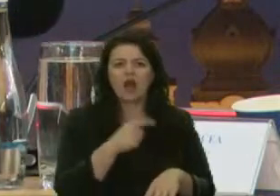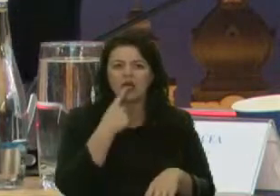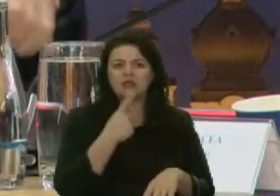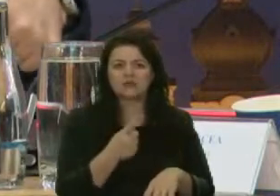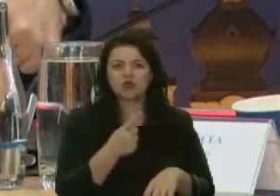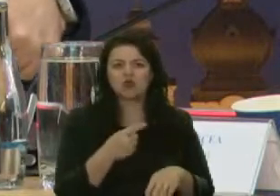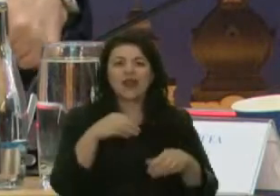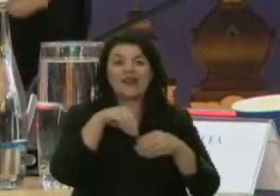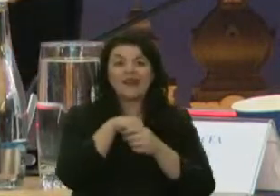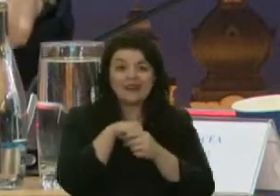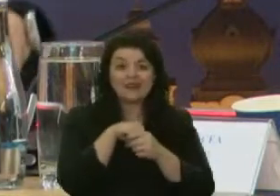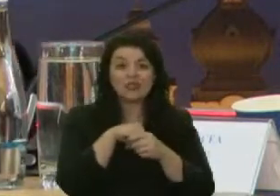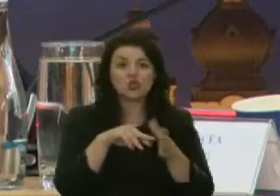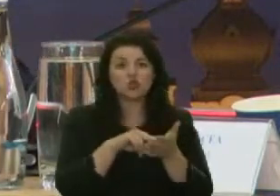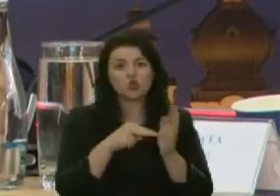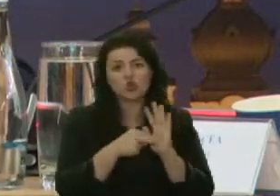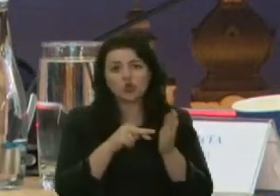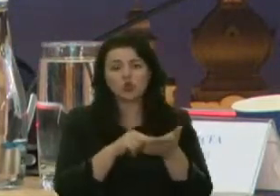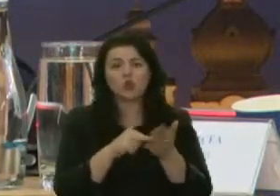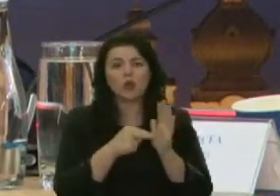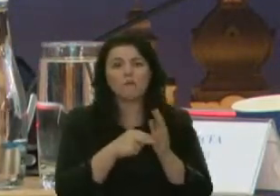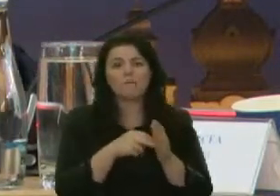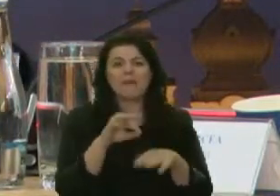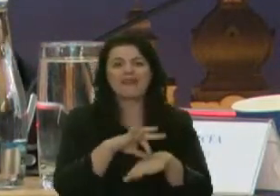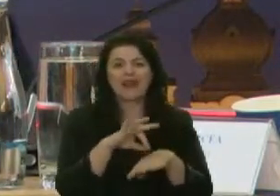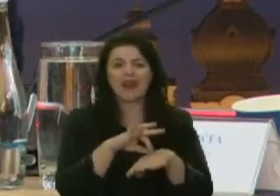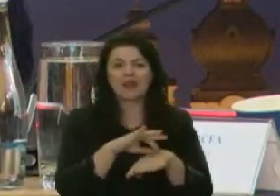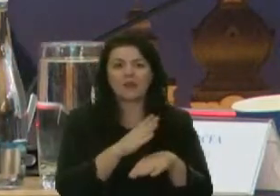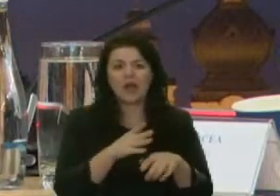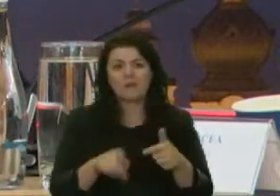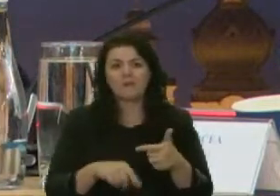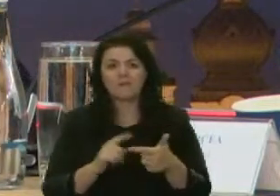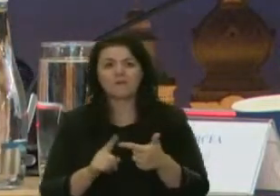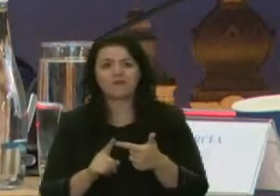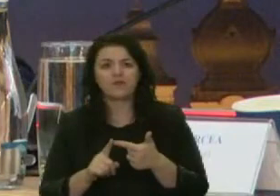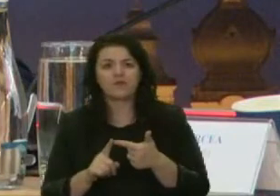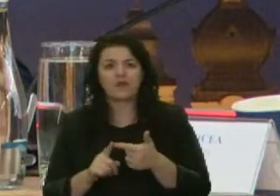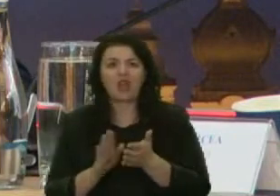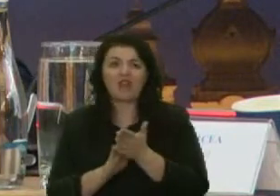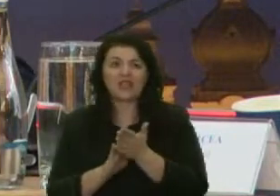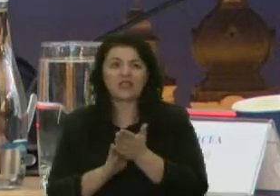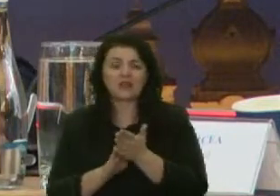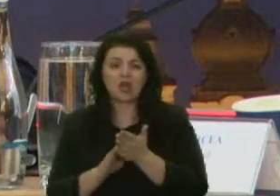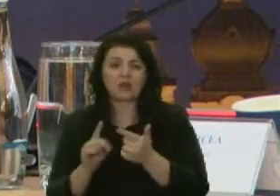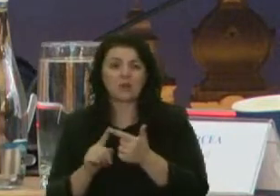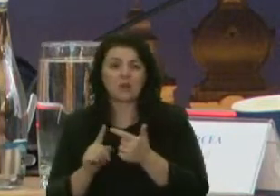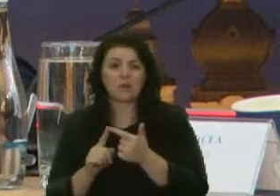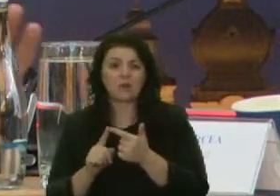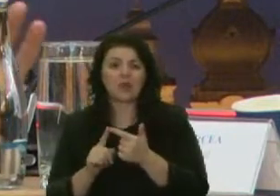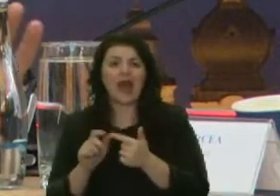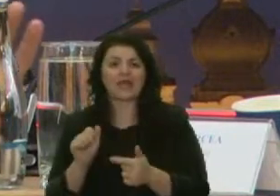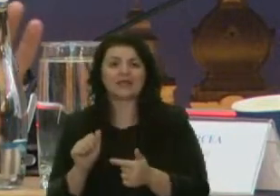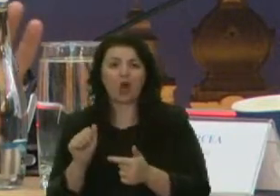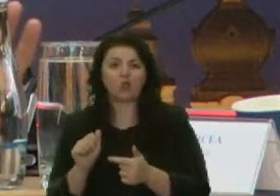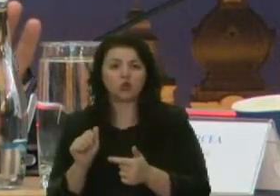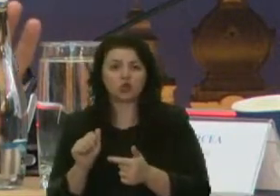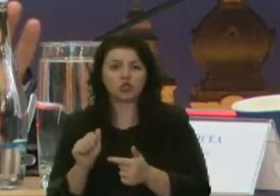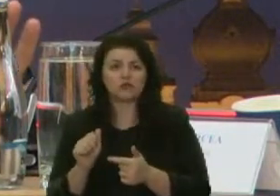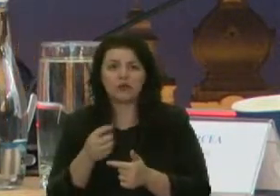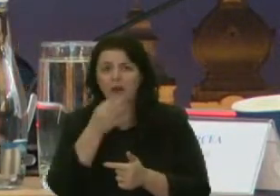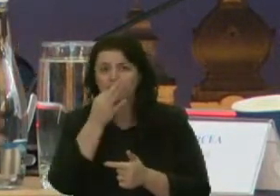cadrul infrastructurii și a procedurilor medicale aferente pe cealaltă parte eu am felicitat o pe doamna uș pentru faptul că a venit și mi a